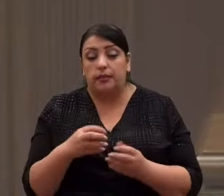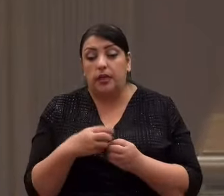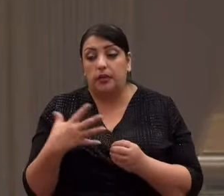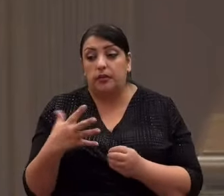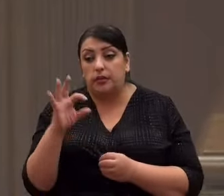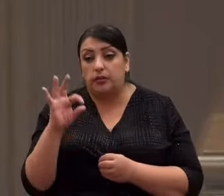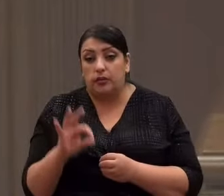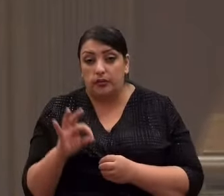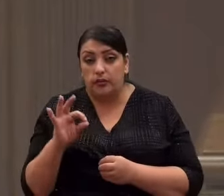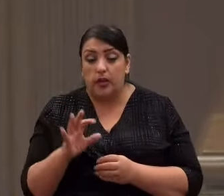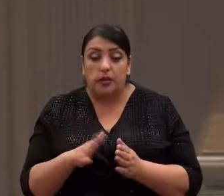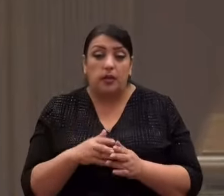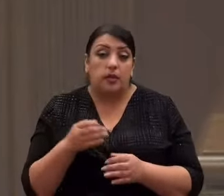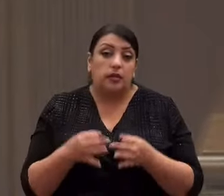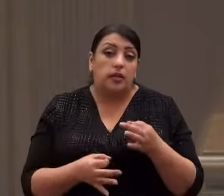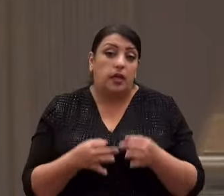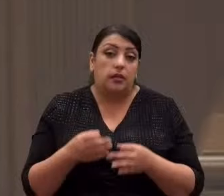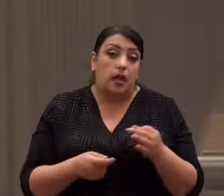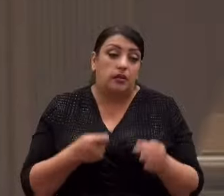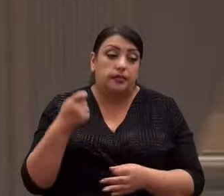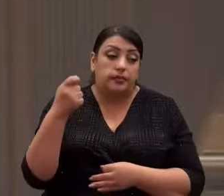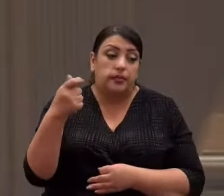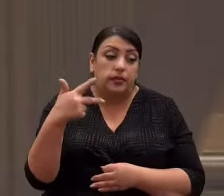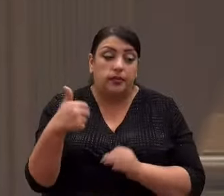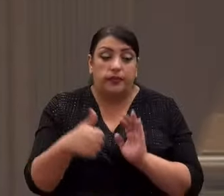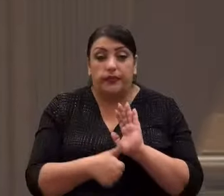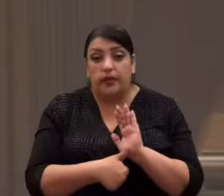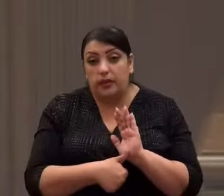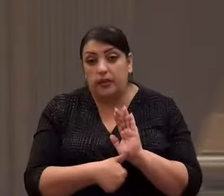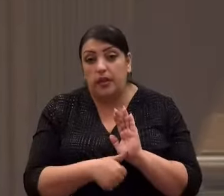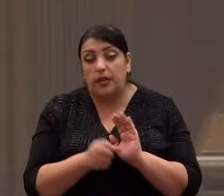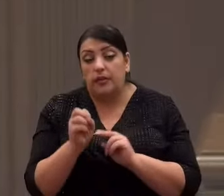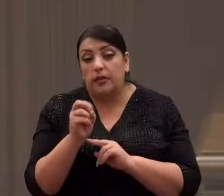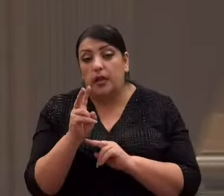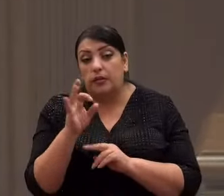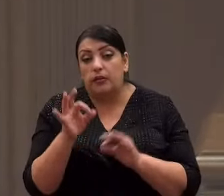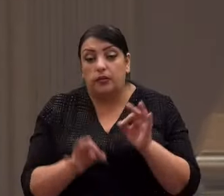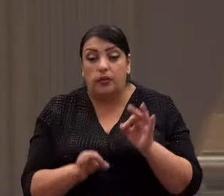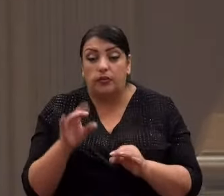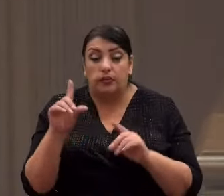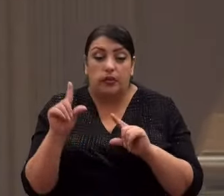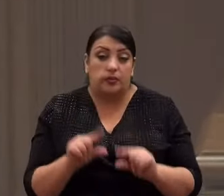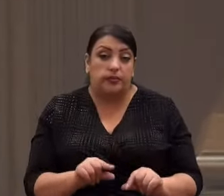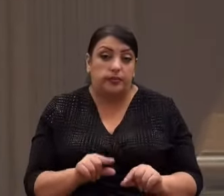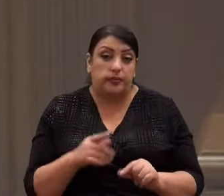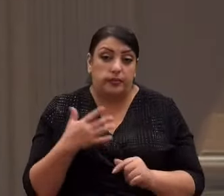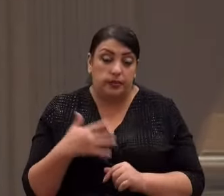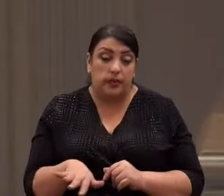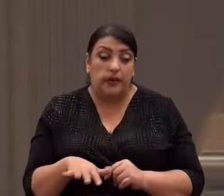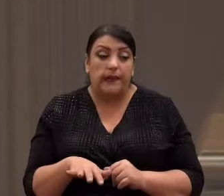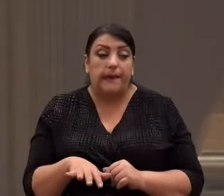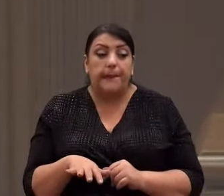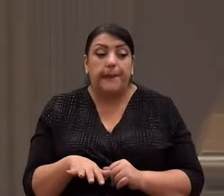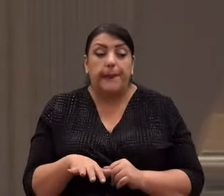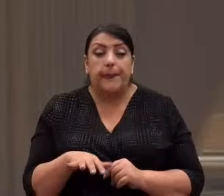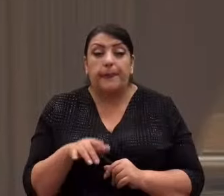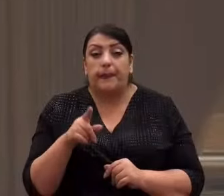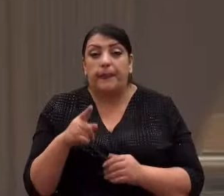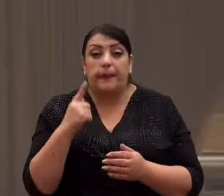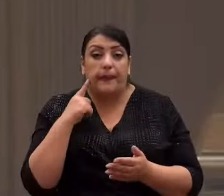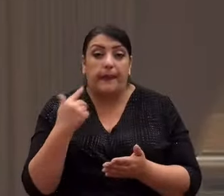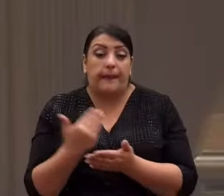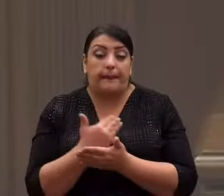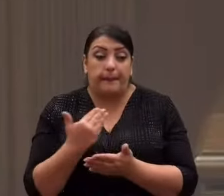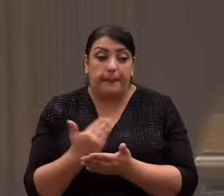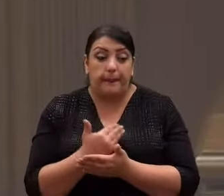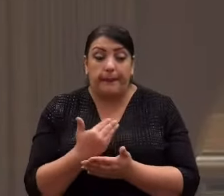15%-ով, իսկ դատի տրված անձանց քանակը 36-ով կամ 12.6%-ով, սակայն այս վիճակագրական տվյալները ամենևին